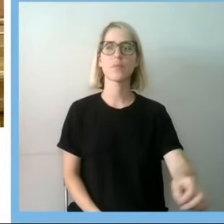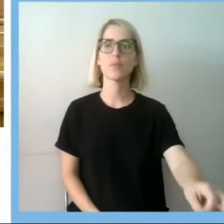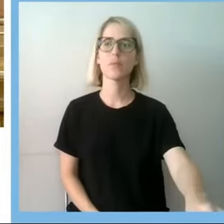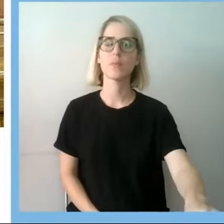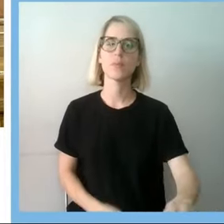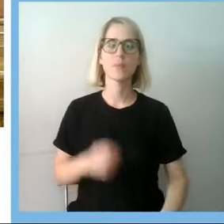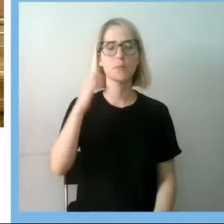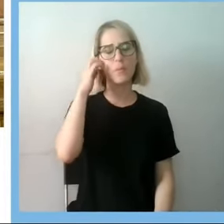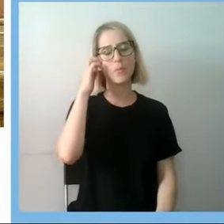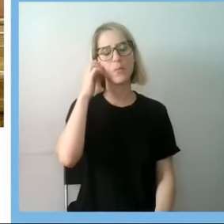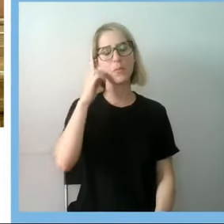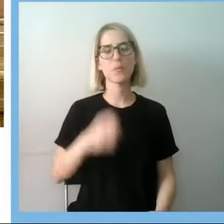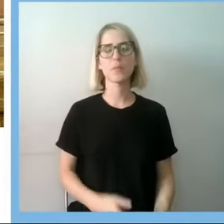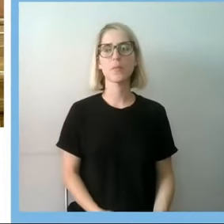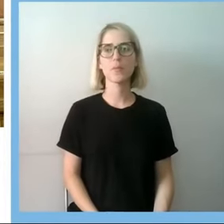Πάμε στο τελευταίο θέμα